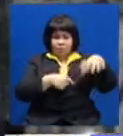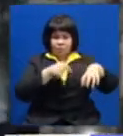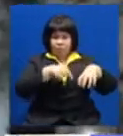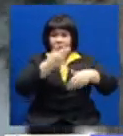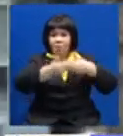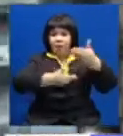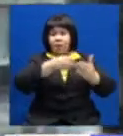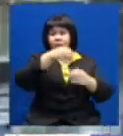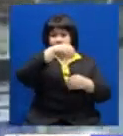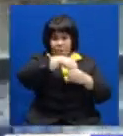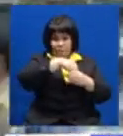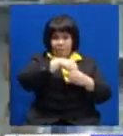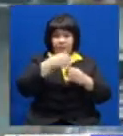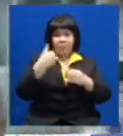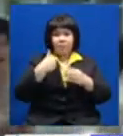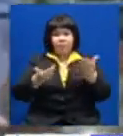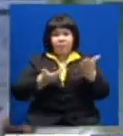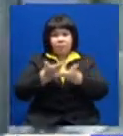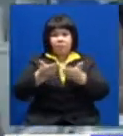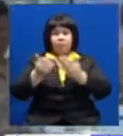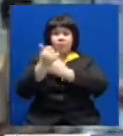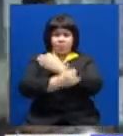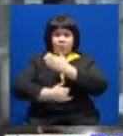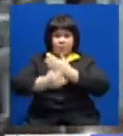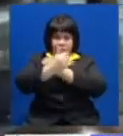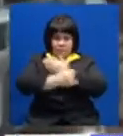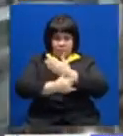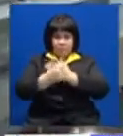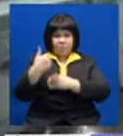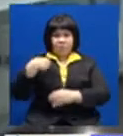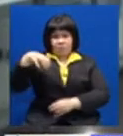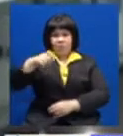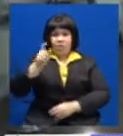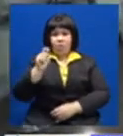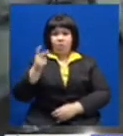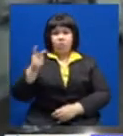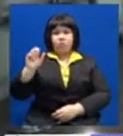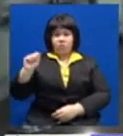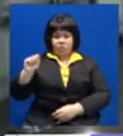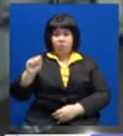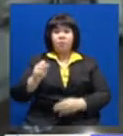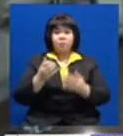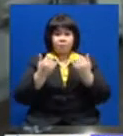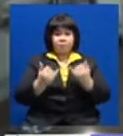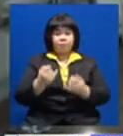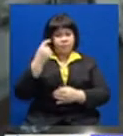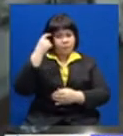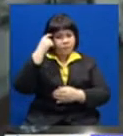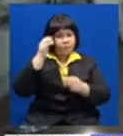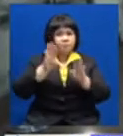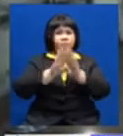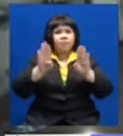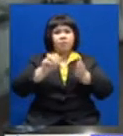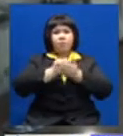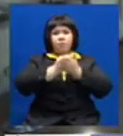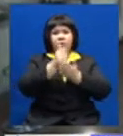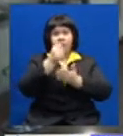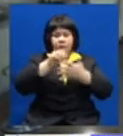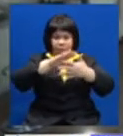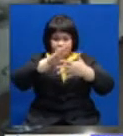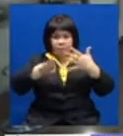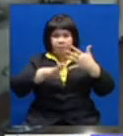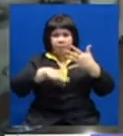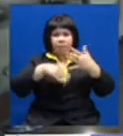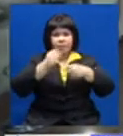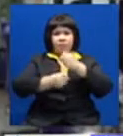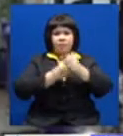ค้าภายในกรมเจรจาการค้าระหว่างประเทศองค์การคลังสินค้าคาดว่าจะสามารถเปิดให้บริการได้ปลายปี